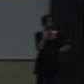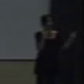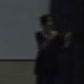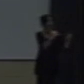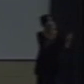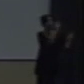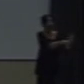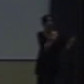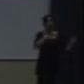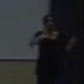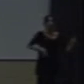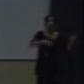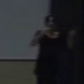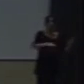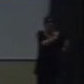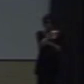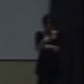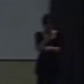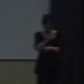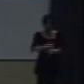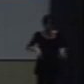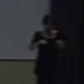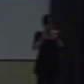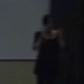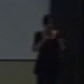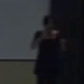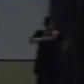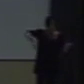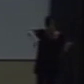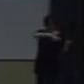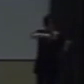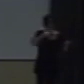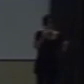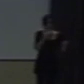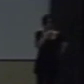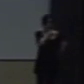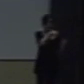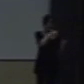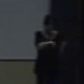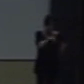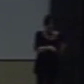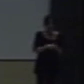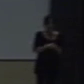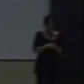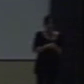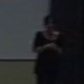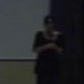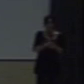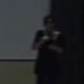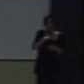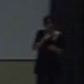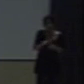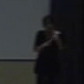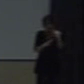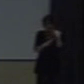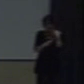part de la feina molt important i que també ha de tenir una ètica. Crec que valdria la pena parlar jo diria,